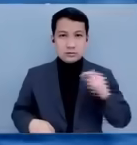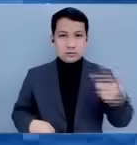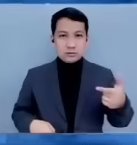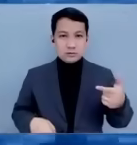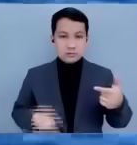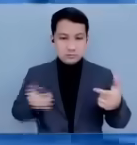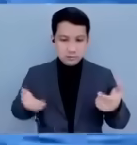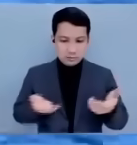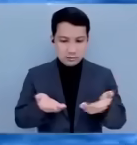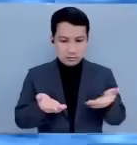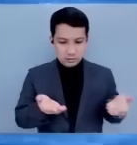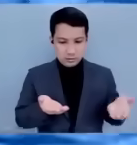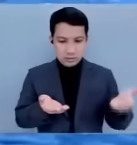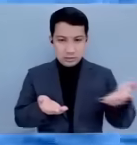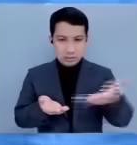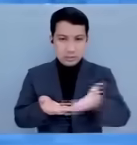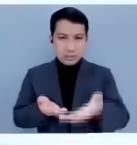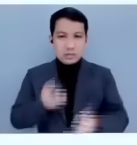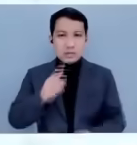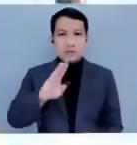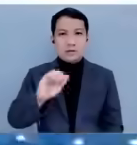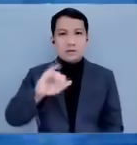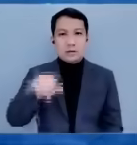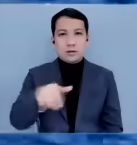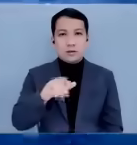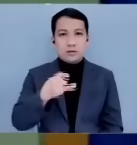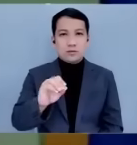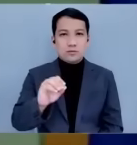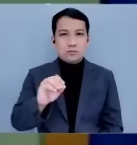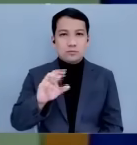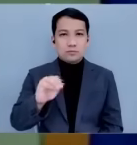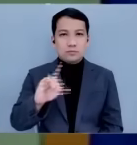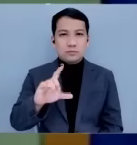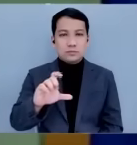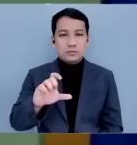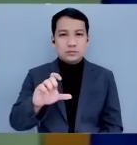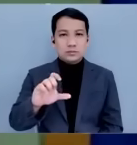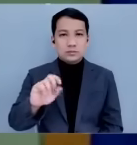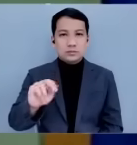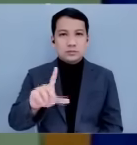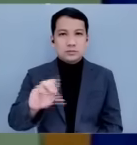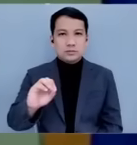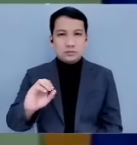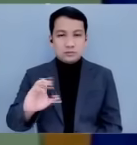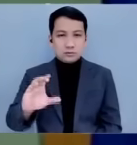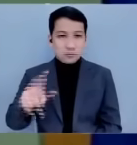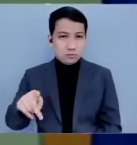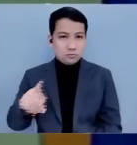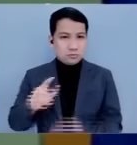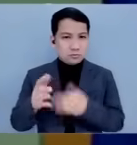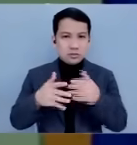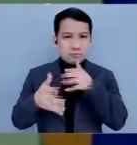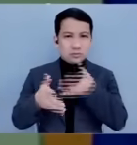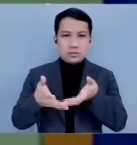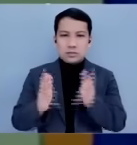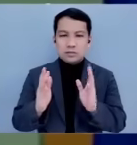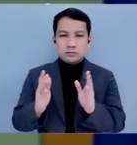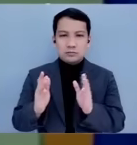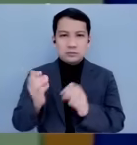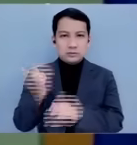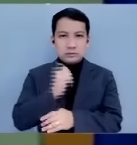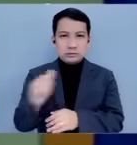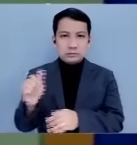Philippine vessel sa Bajo de Masinloc. I will not allow any attempt by any foreign power to take even